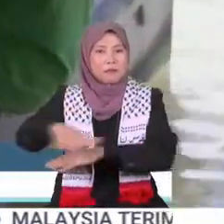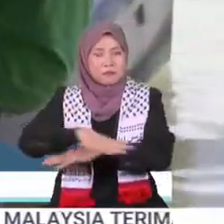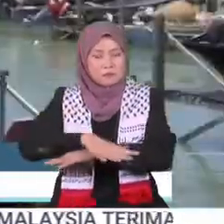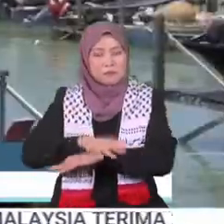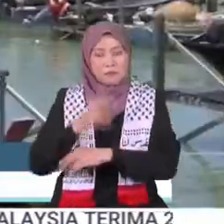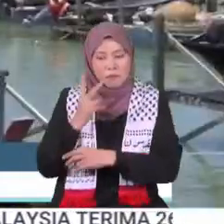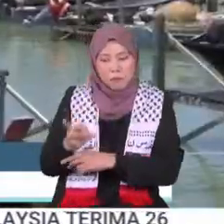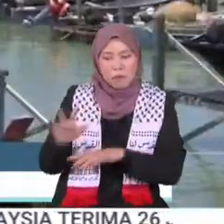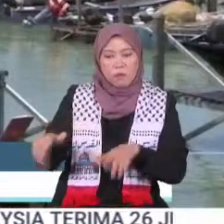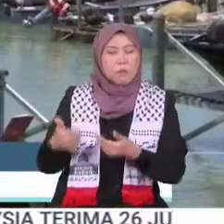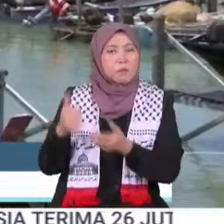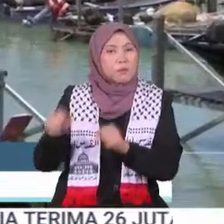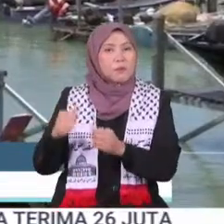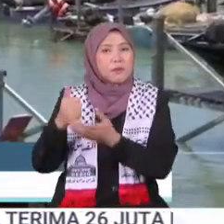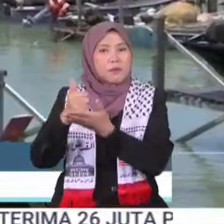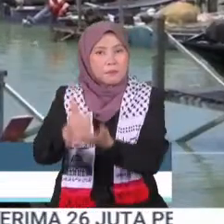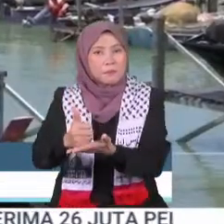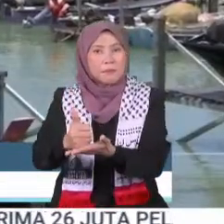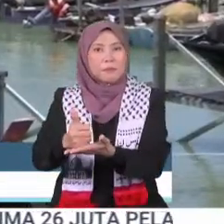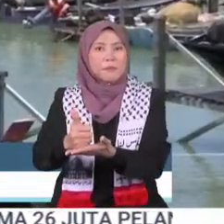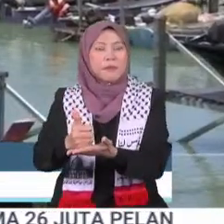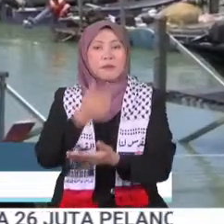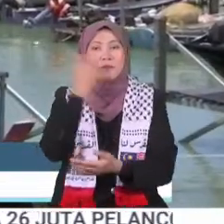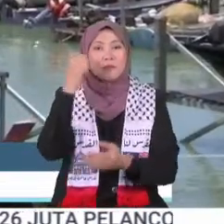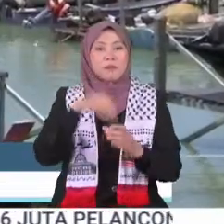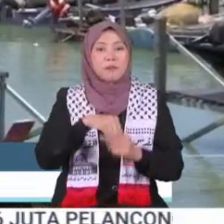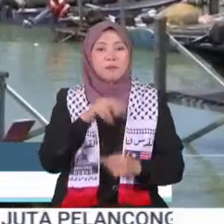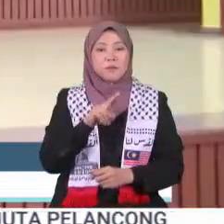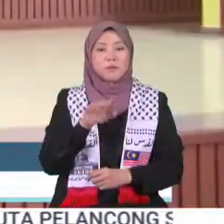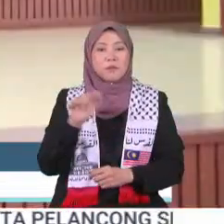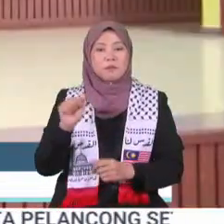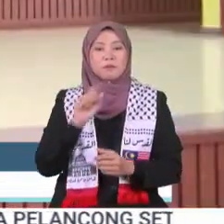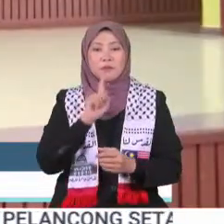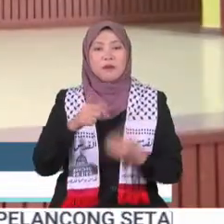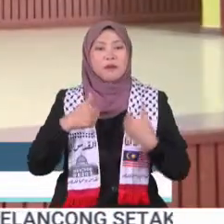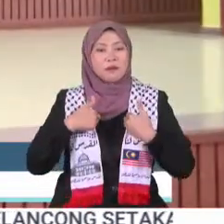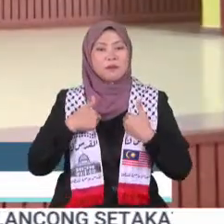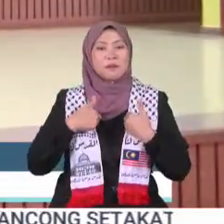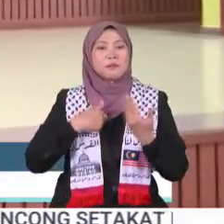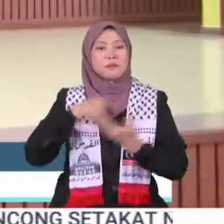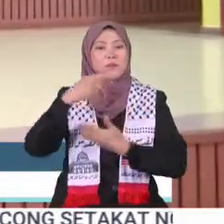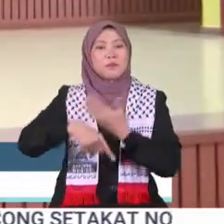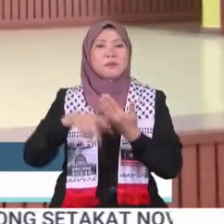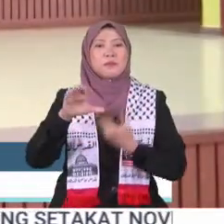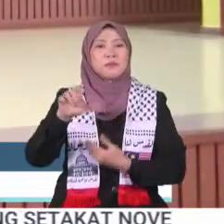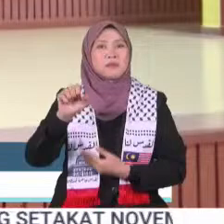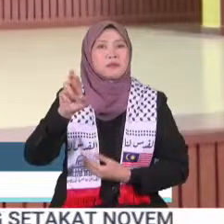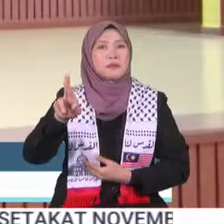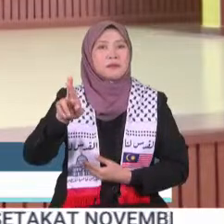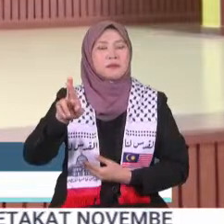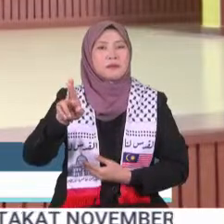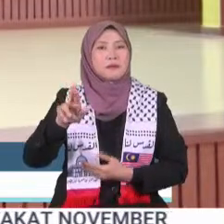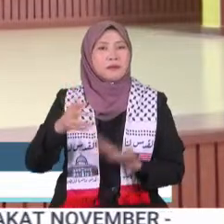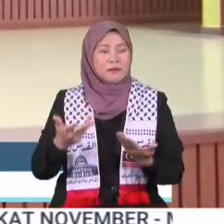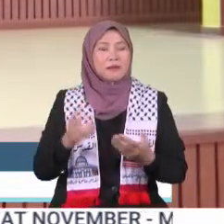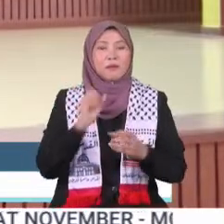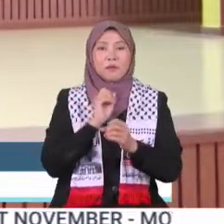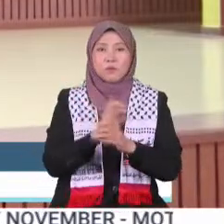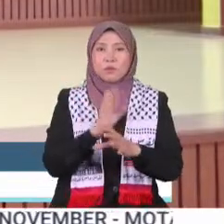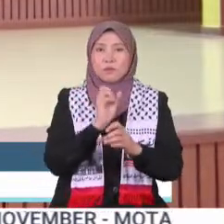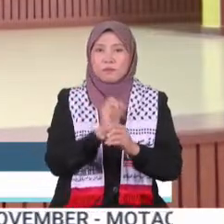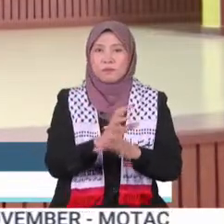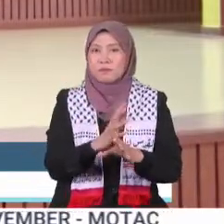bagaimana mereka ni boleh membantu dari segi CSR. Sebab dalam EIA tu mesti ada klausa CSR tu. Jadi kita tengah tengok, dan antara usaha yang kita nak buat